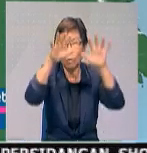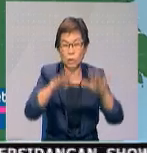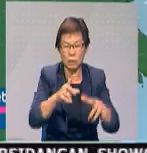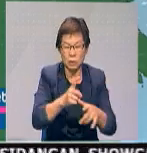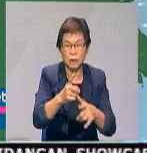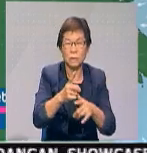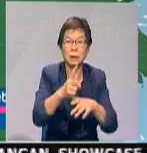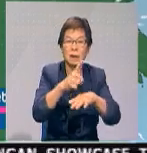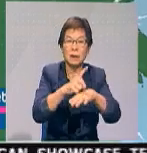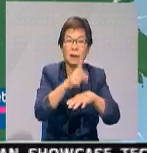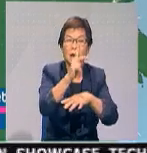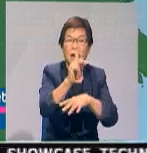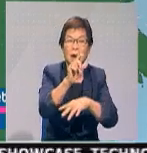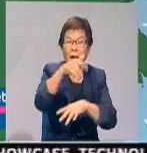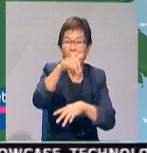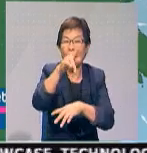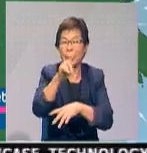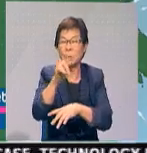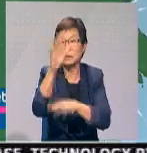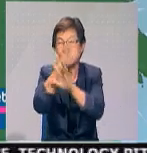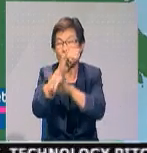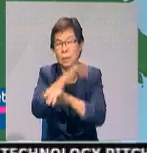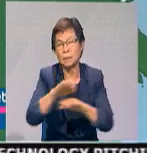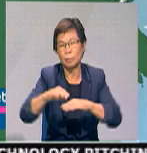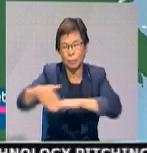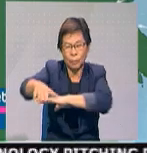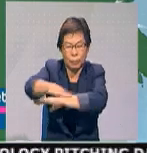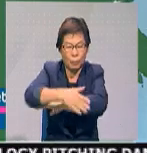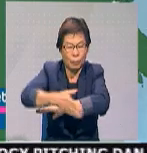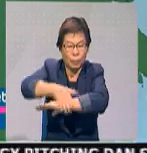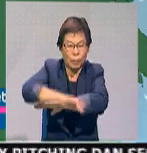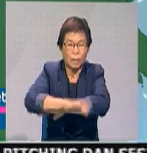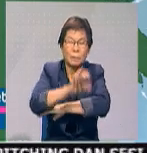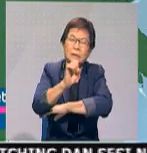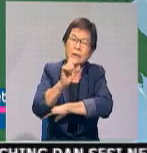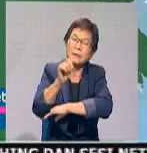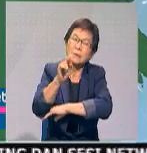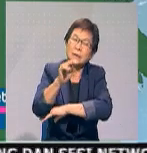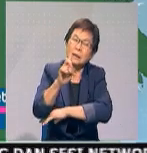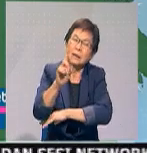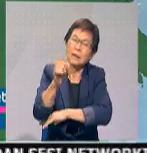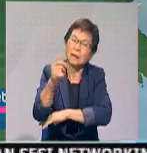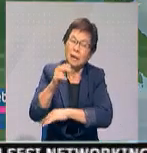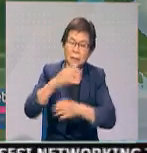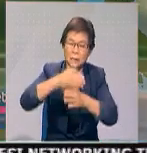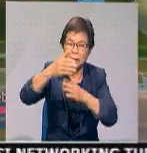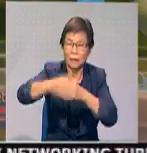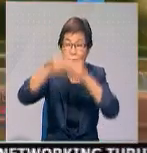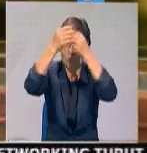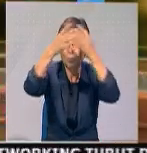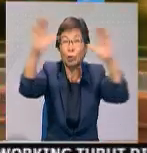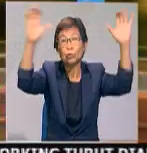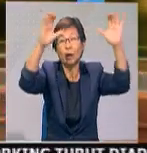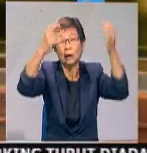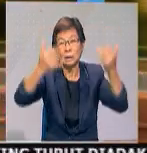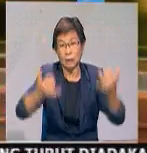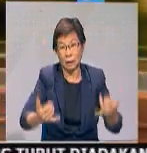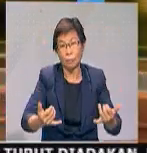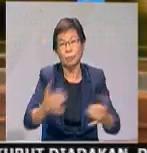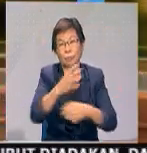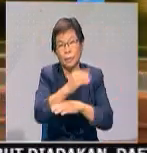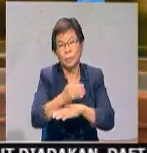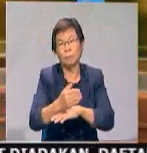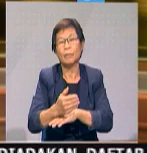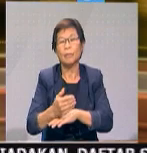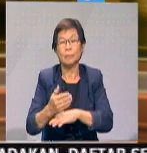di kawasan Kapit, Sarawak dan juga kawasan pesisir pantai Sanakan. Sekian dahulu info cuaca buat malam ini.